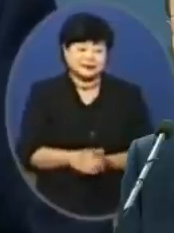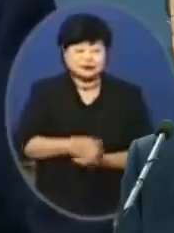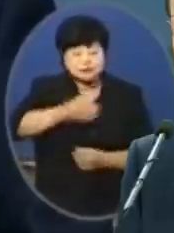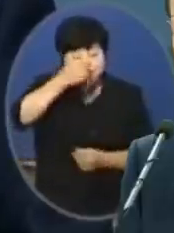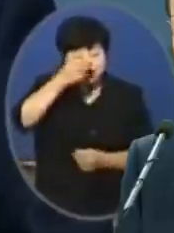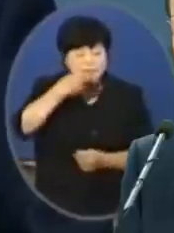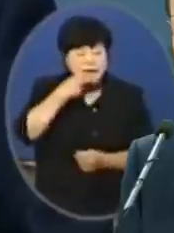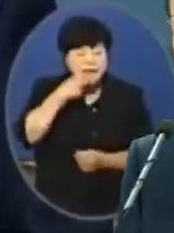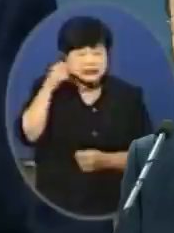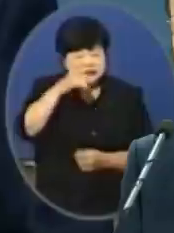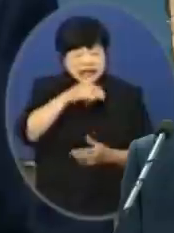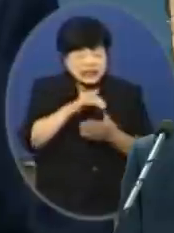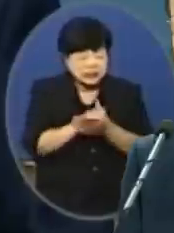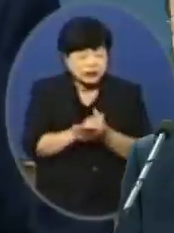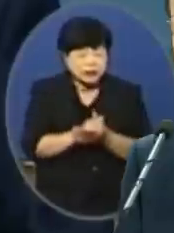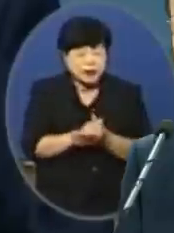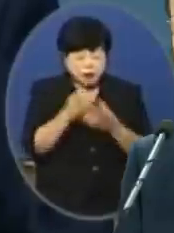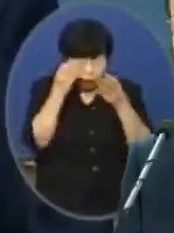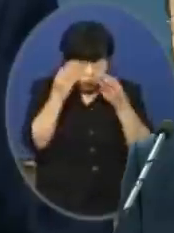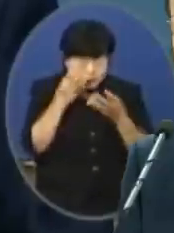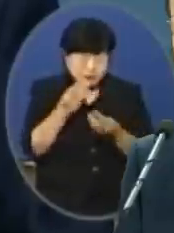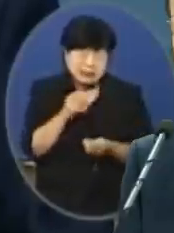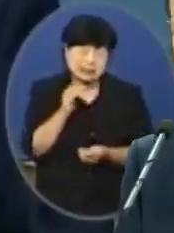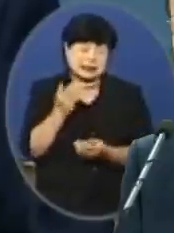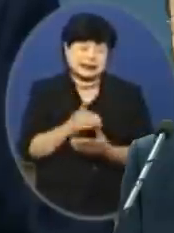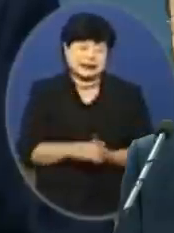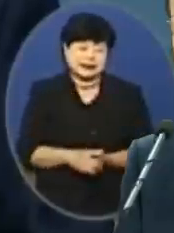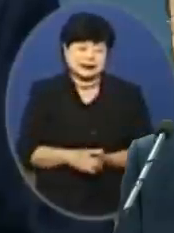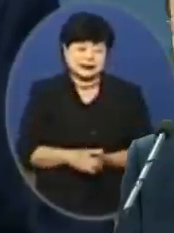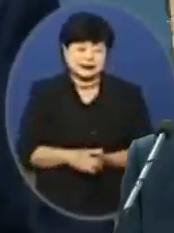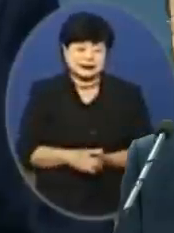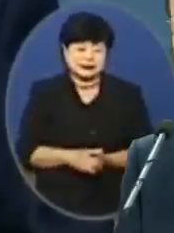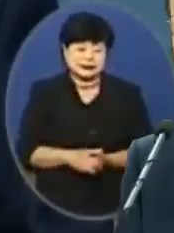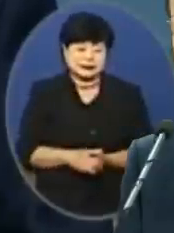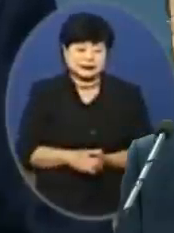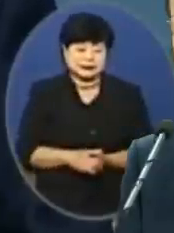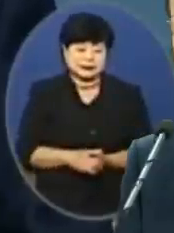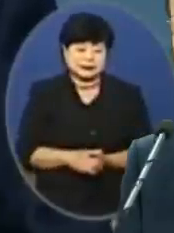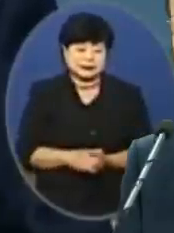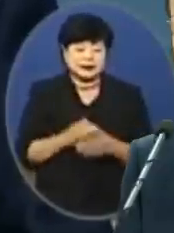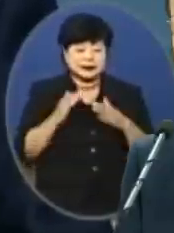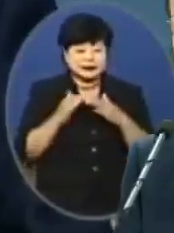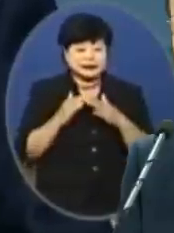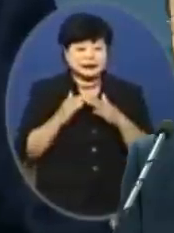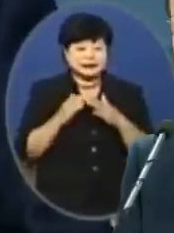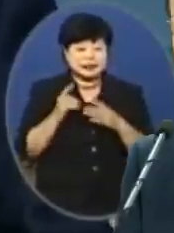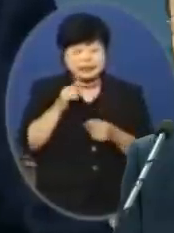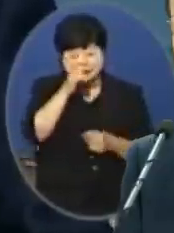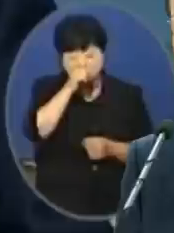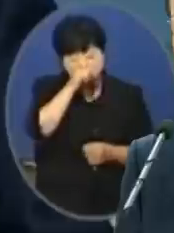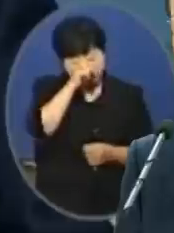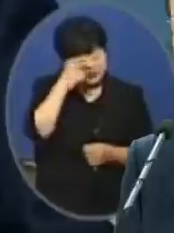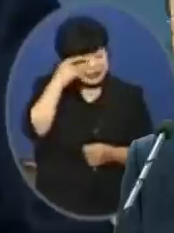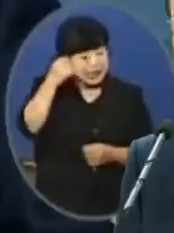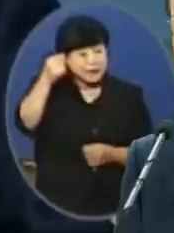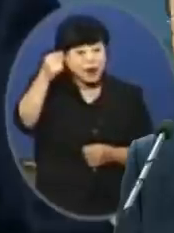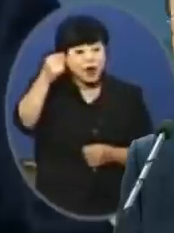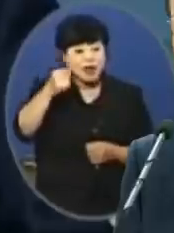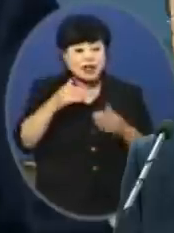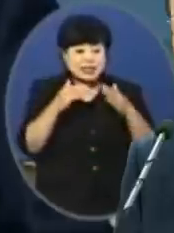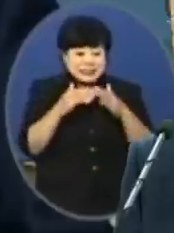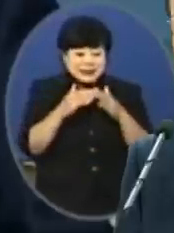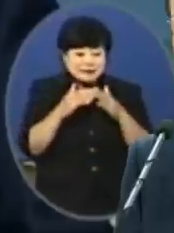꿈이 없이 기도하면 고생만 하게 되는 것입니다. 집이 하나 있으면 좋겠다고 생각하면